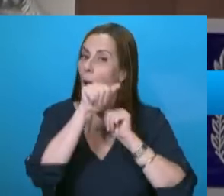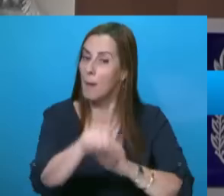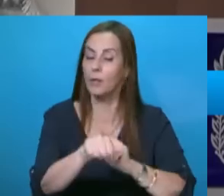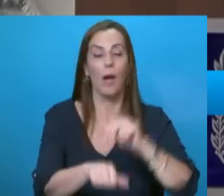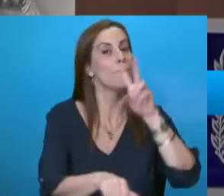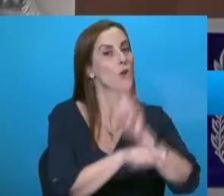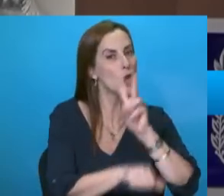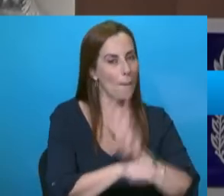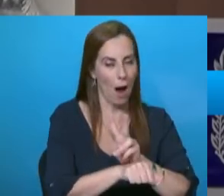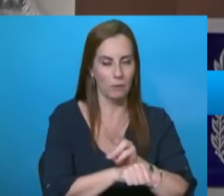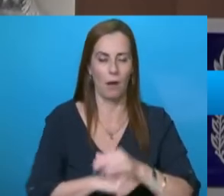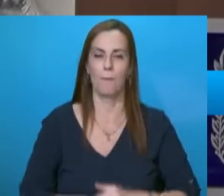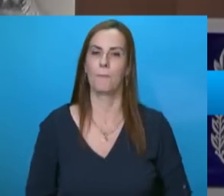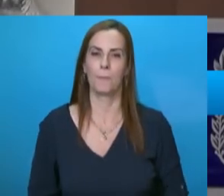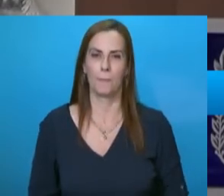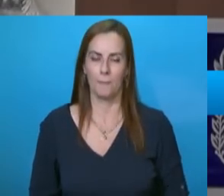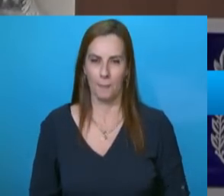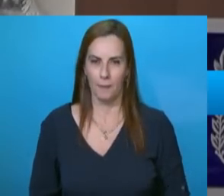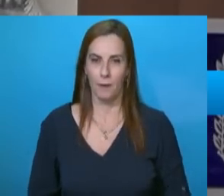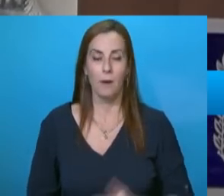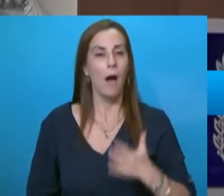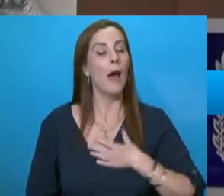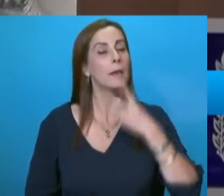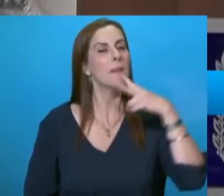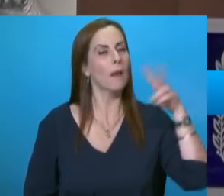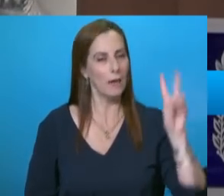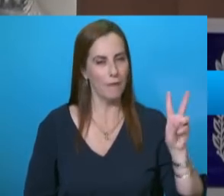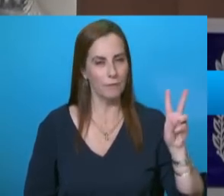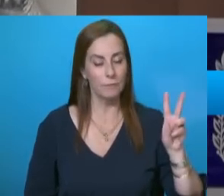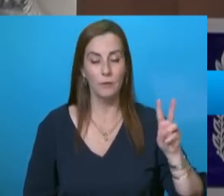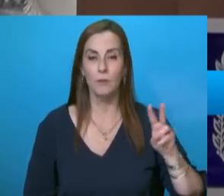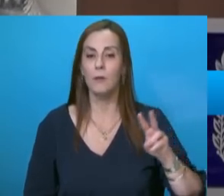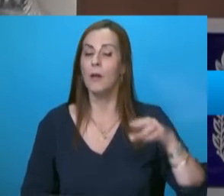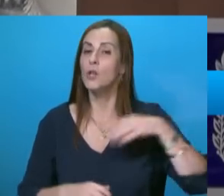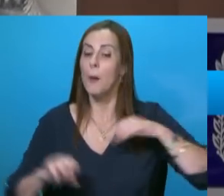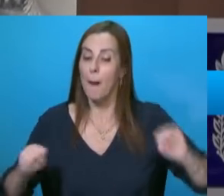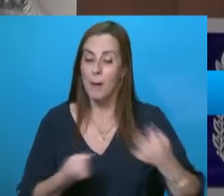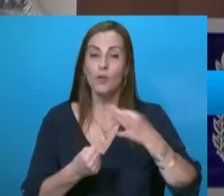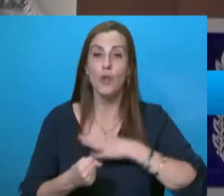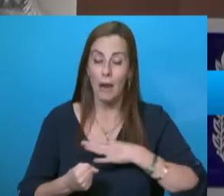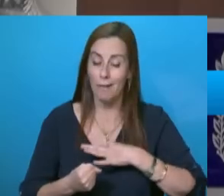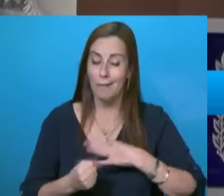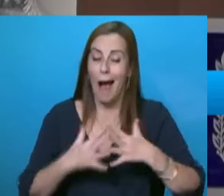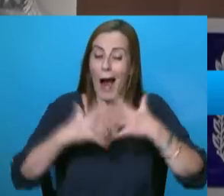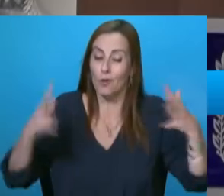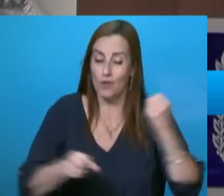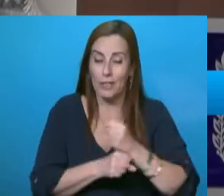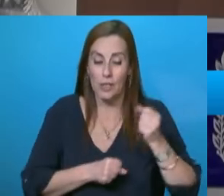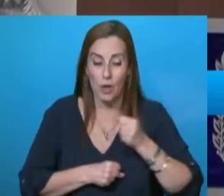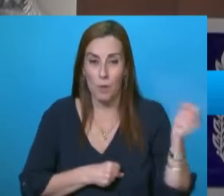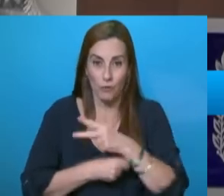וגוננת וגוננת. אני מתחייב שבמסגרת המאמצים הכבירים אותם נעשה בשבועות